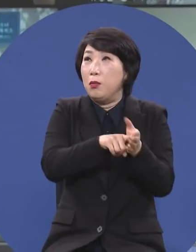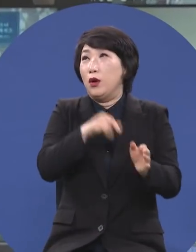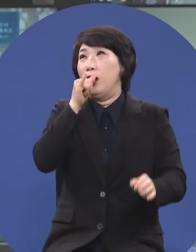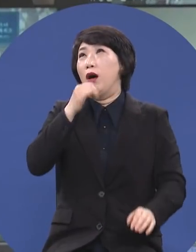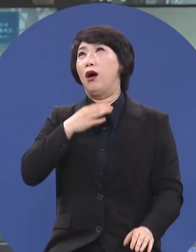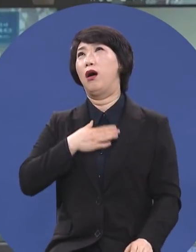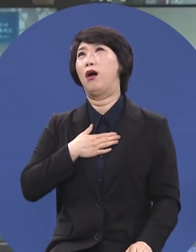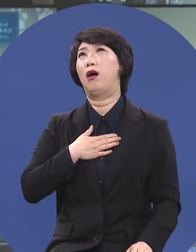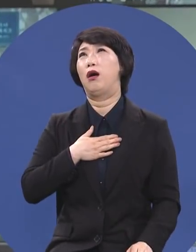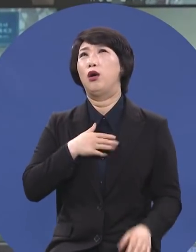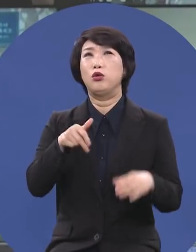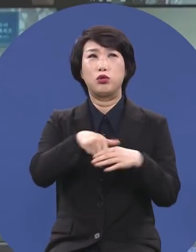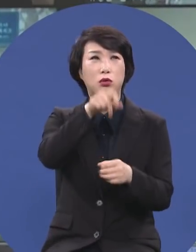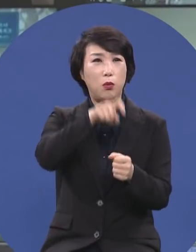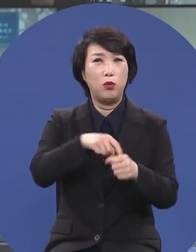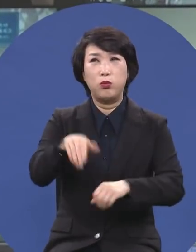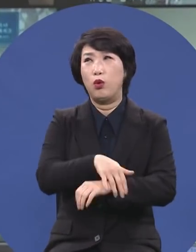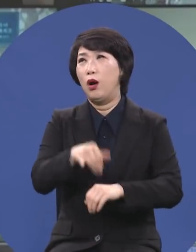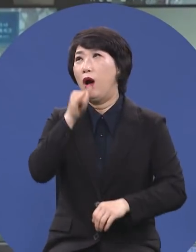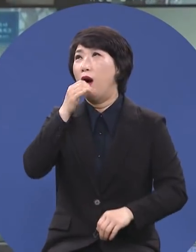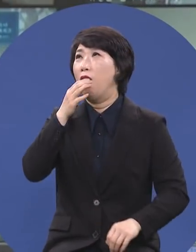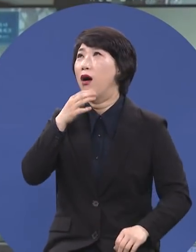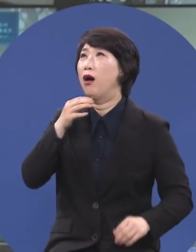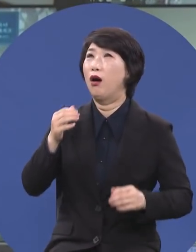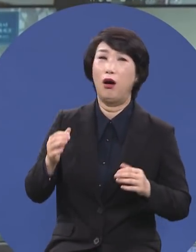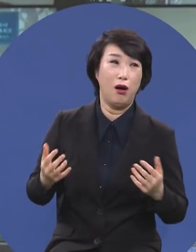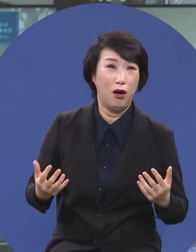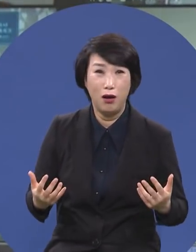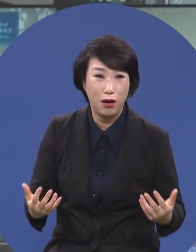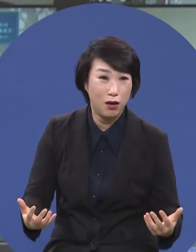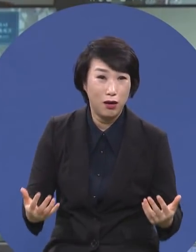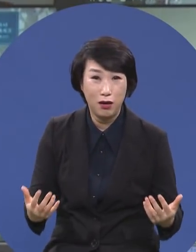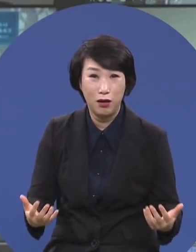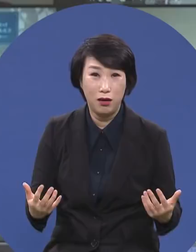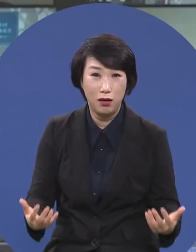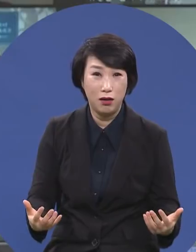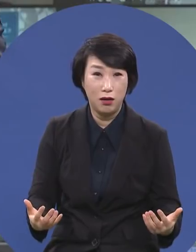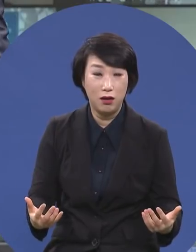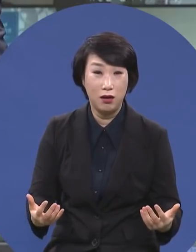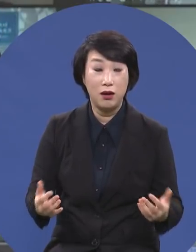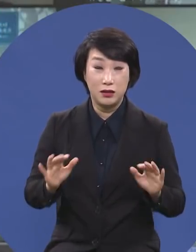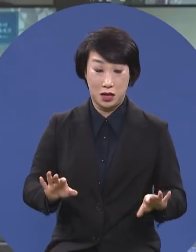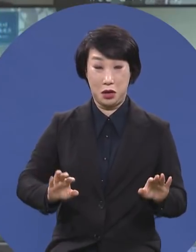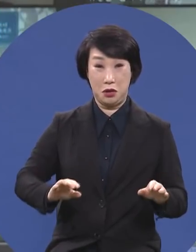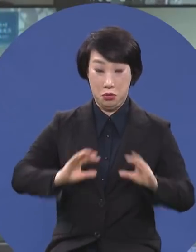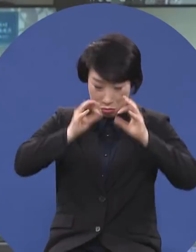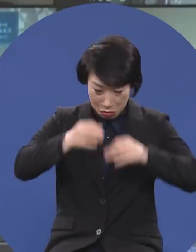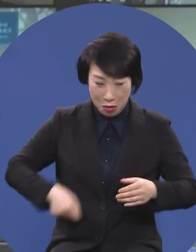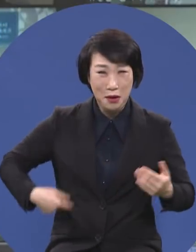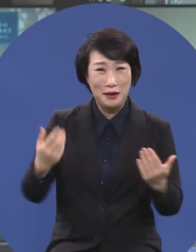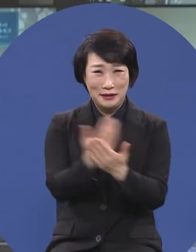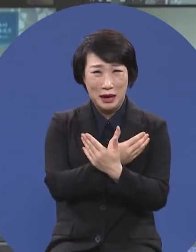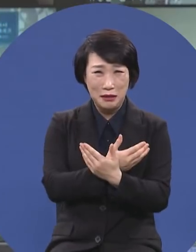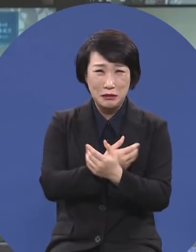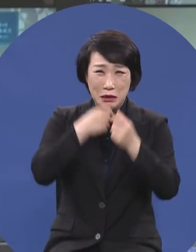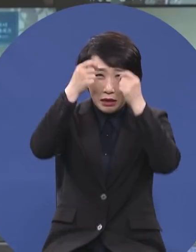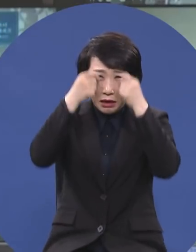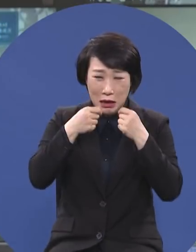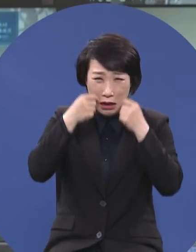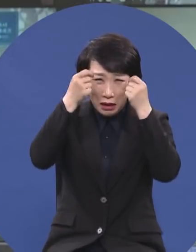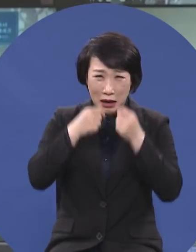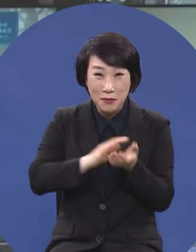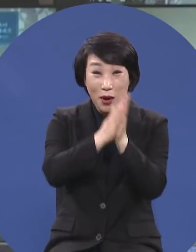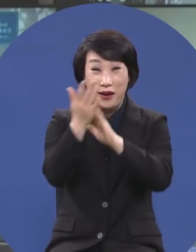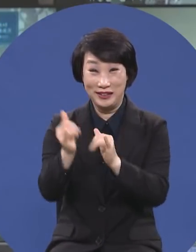믿음이 종교가 되어버렸네. 어찌하면 좋고 하고 회개하고 무너지는